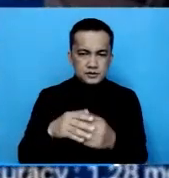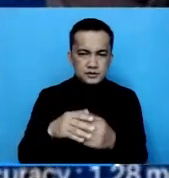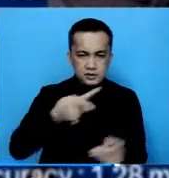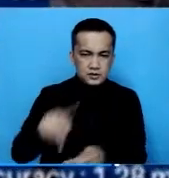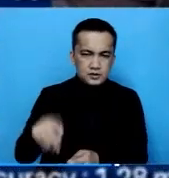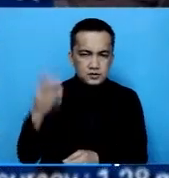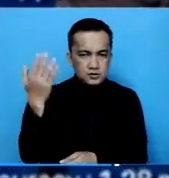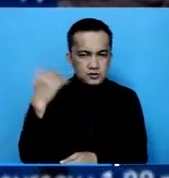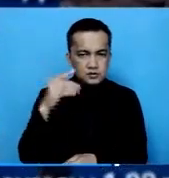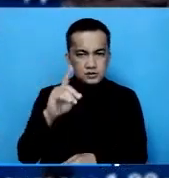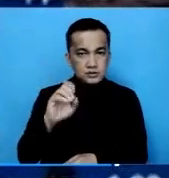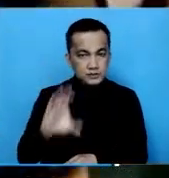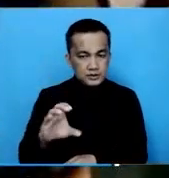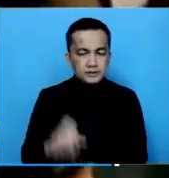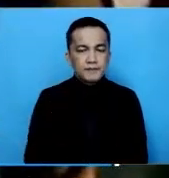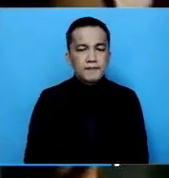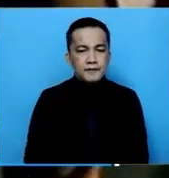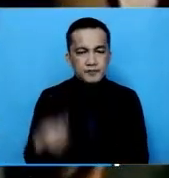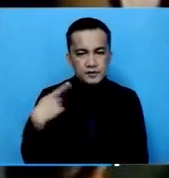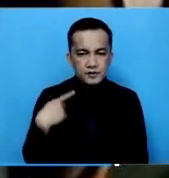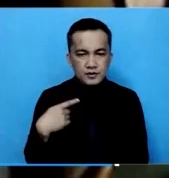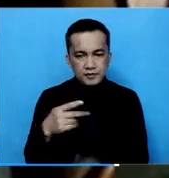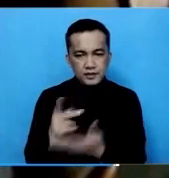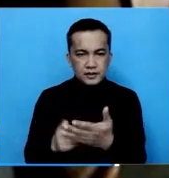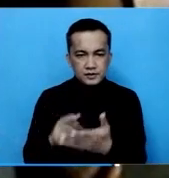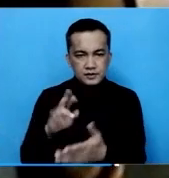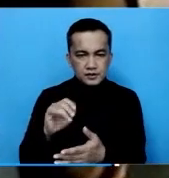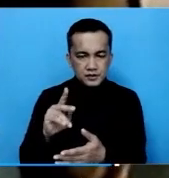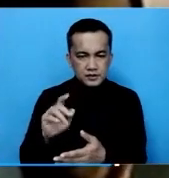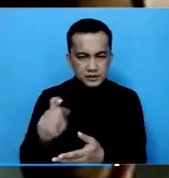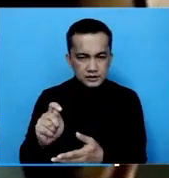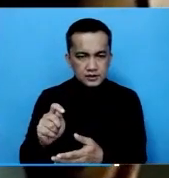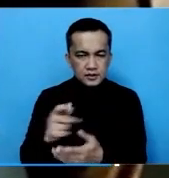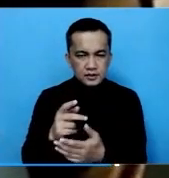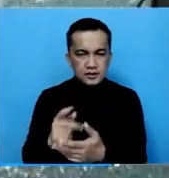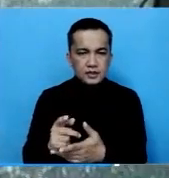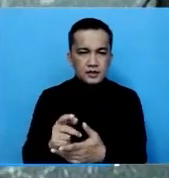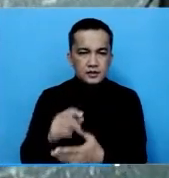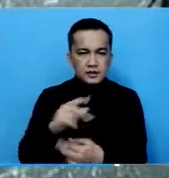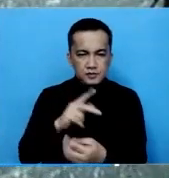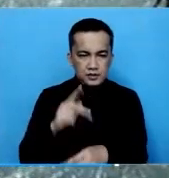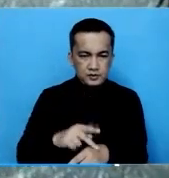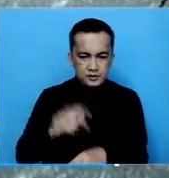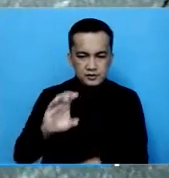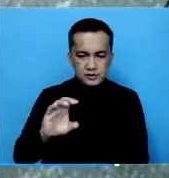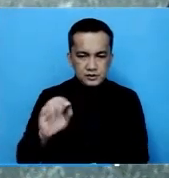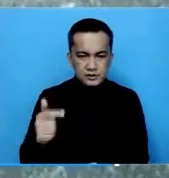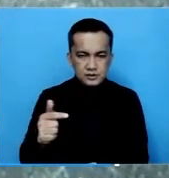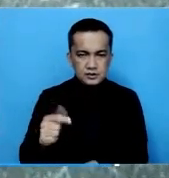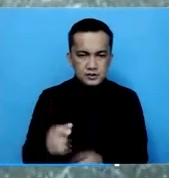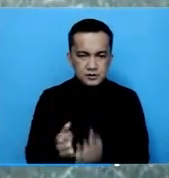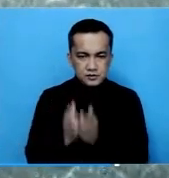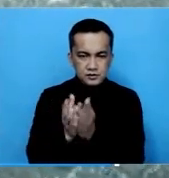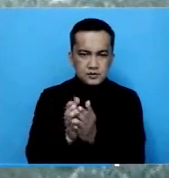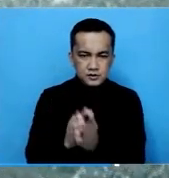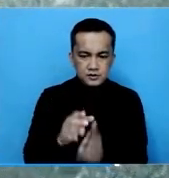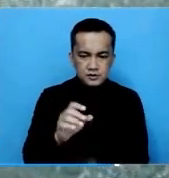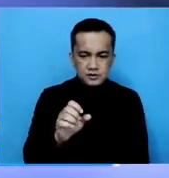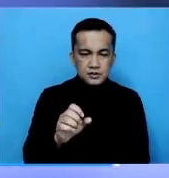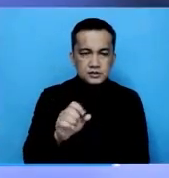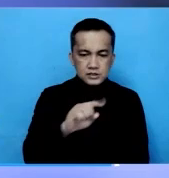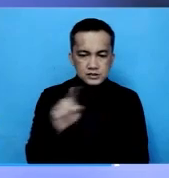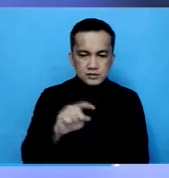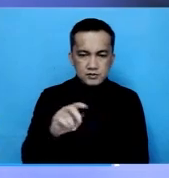Disyembre, may narecover na bahagi ng rocket ang tauhan ng Philippine Coast Guard at mangingisda sa Subic, Zambales